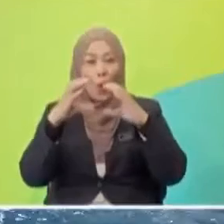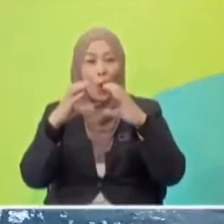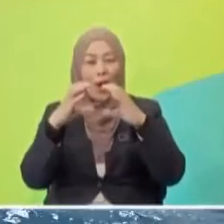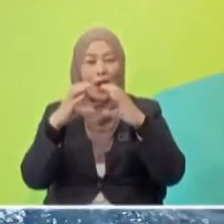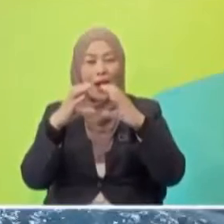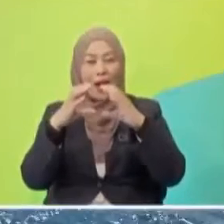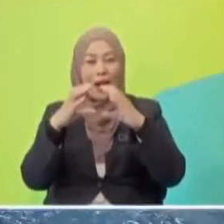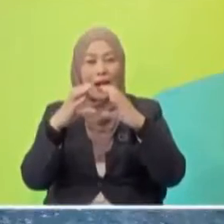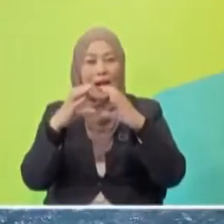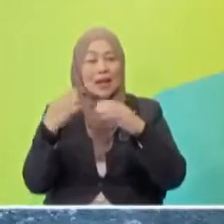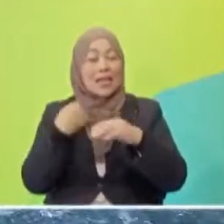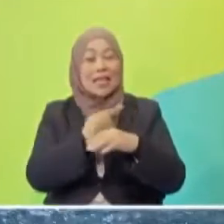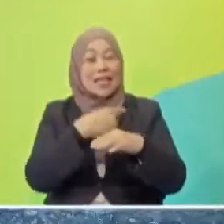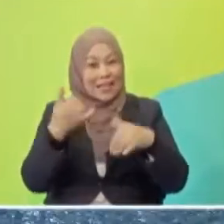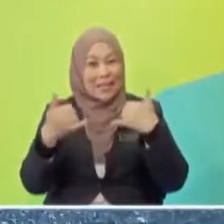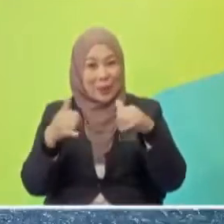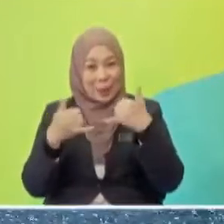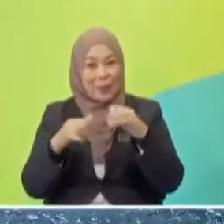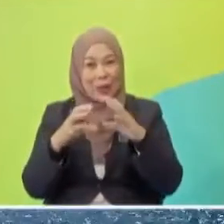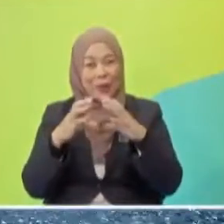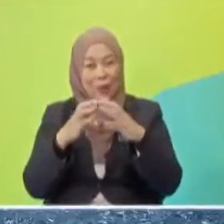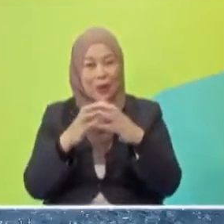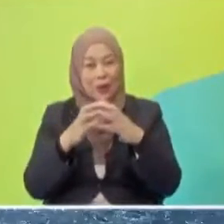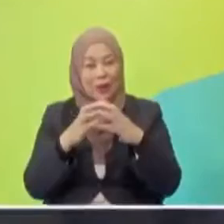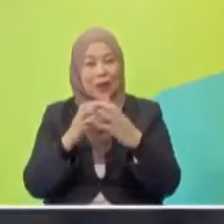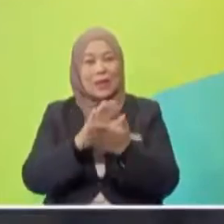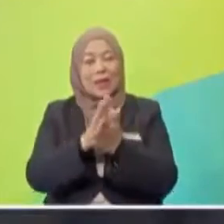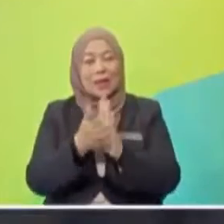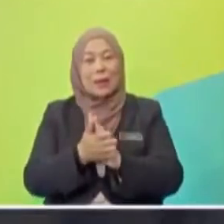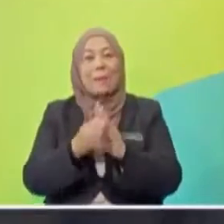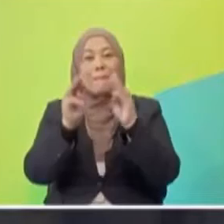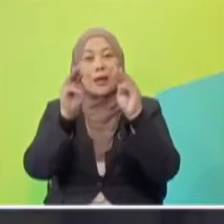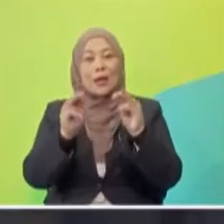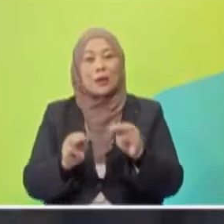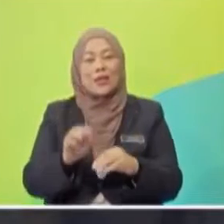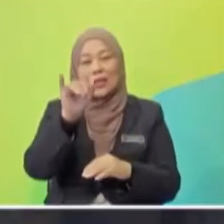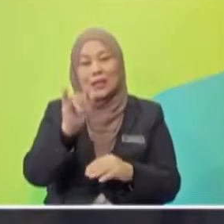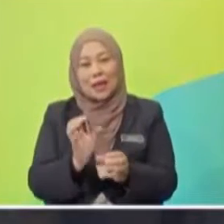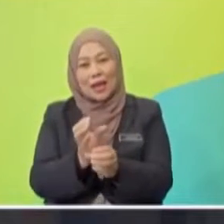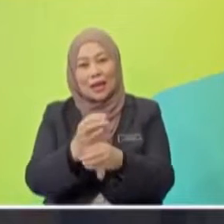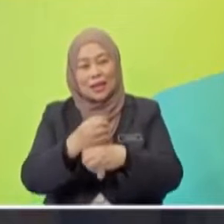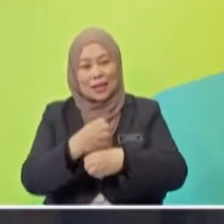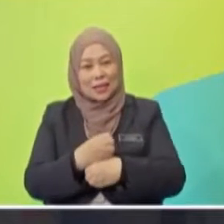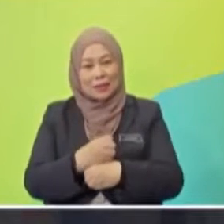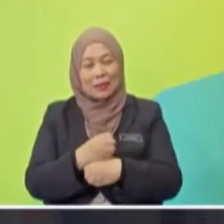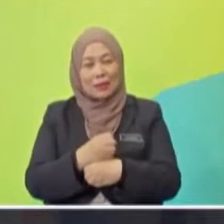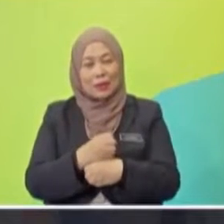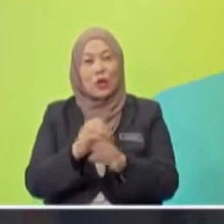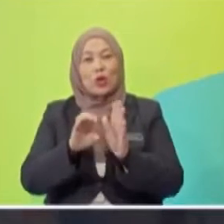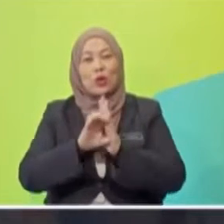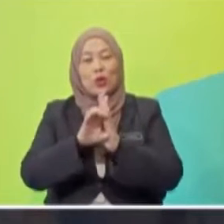kita bermain kan betul betul manusia Cipta jadi bola juga adalah contoh benda bukan